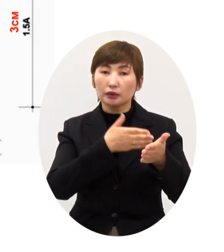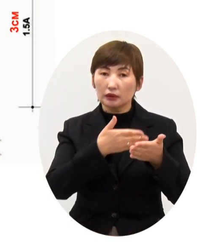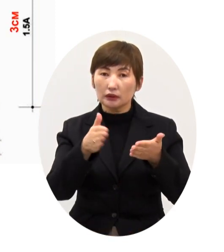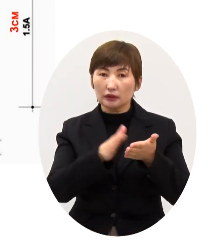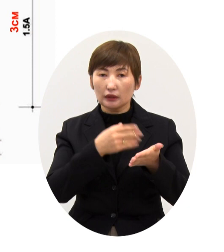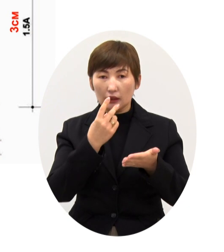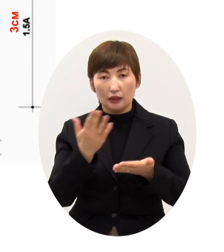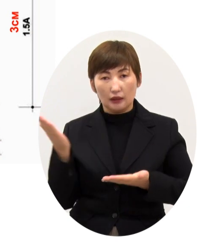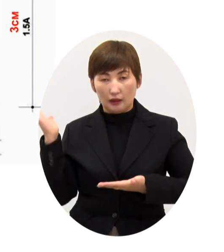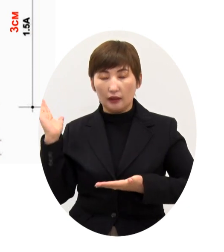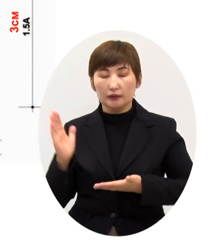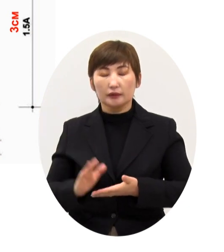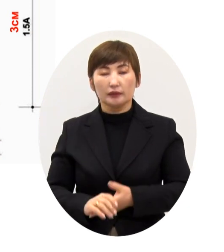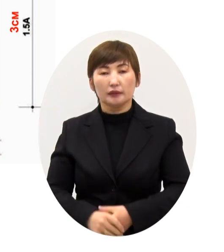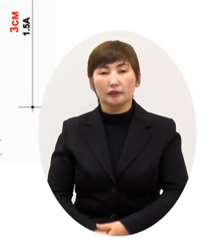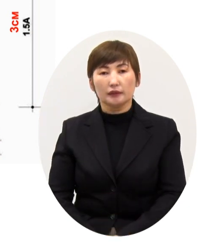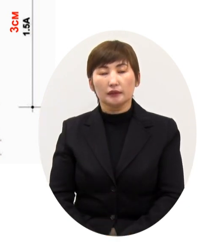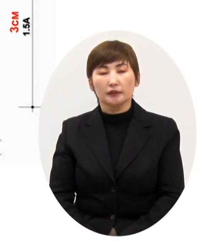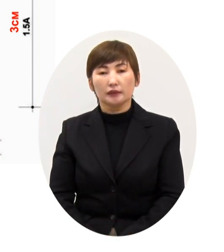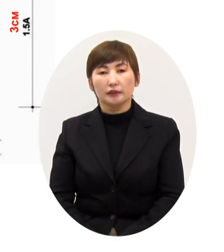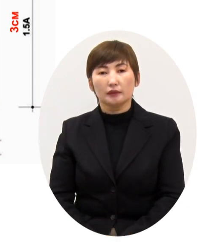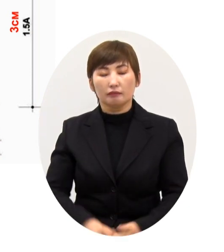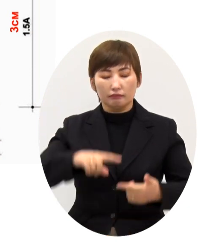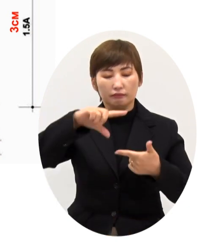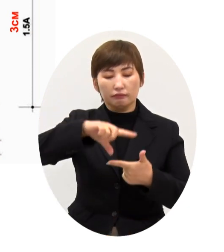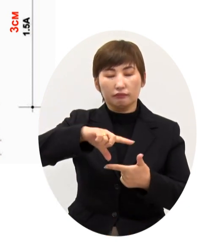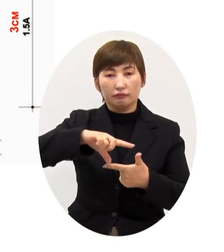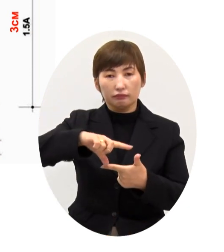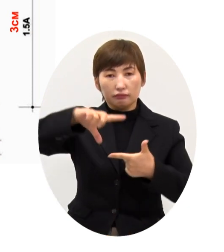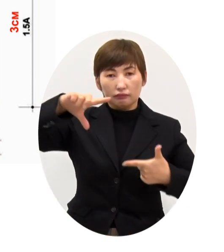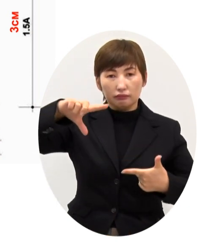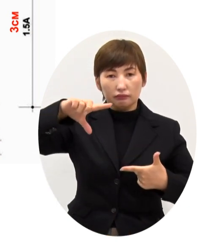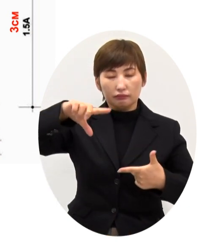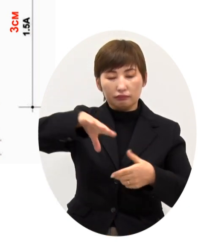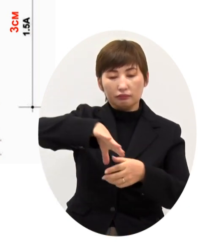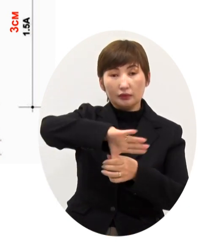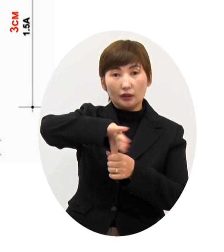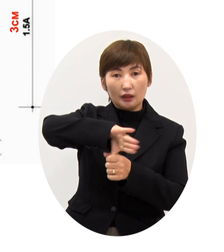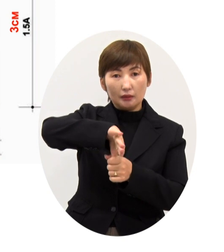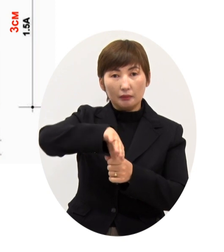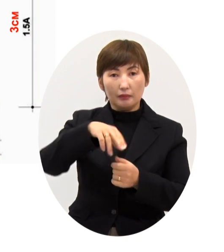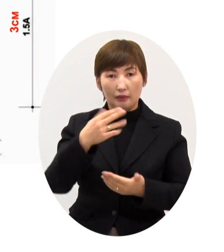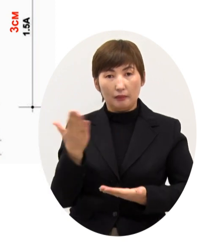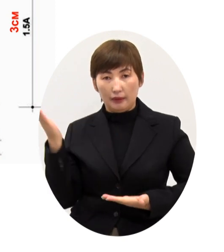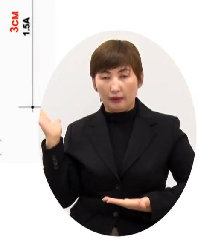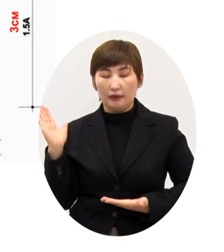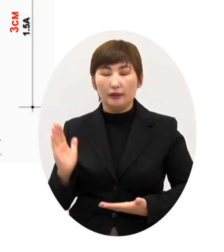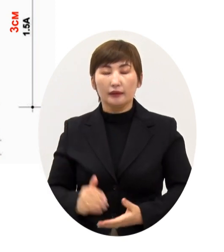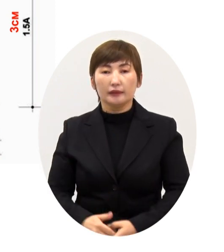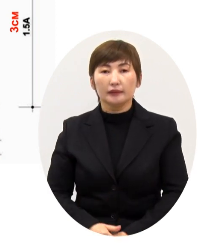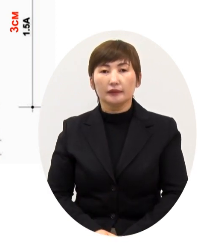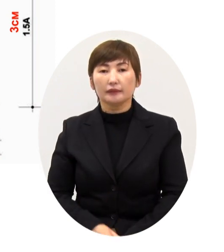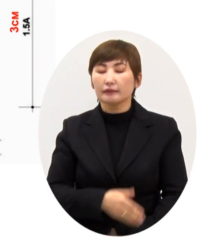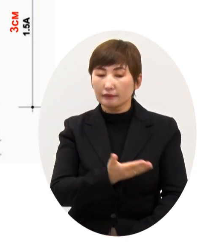бодсон бодож байгаа хэсгийг бас харуулж байна. За ингээд хоёр дахин томруулсан төрийн талбай маань дэлгэцэнд харагдаж